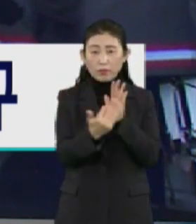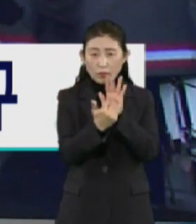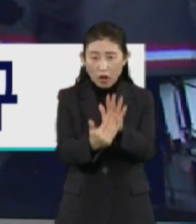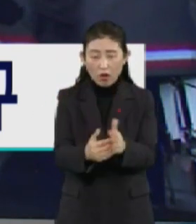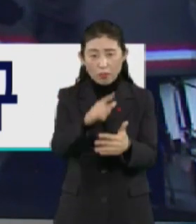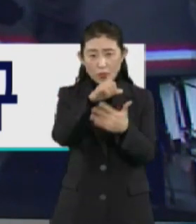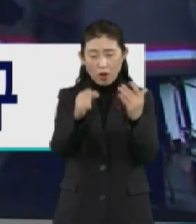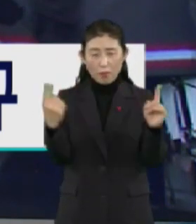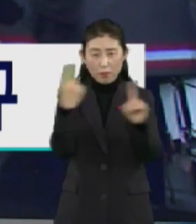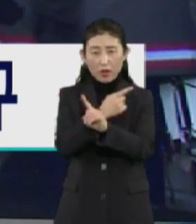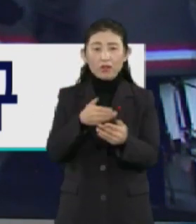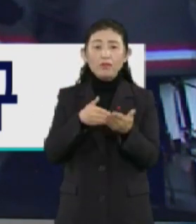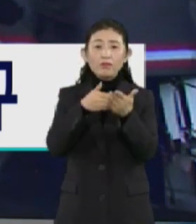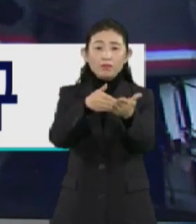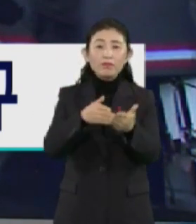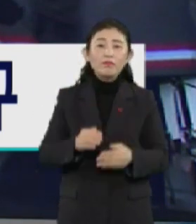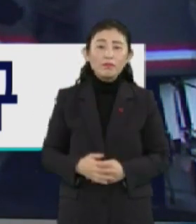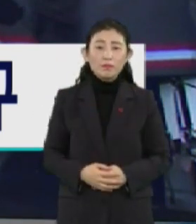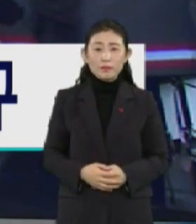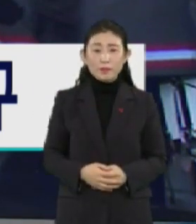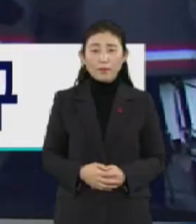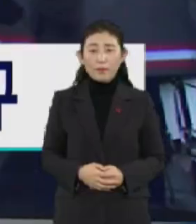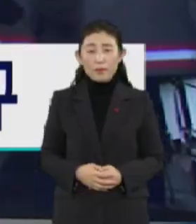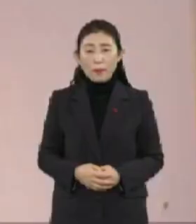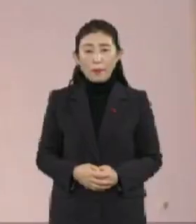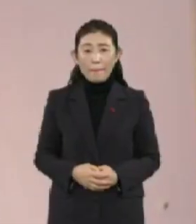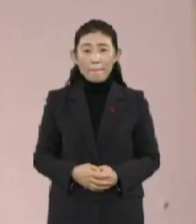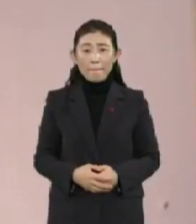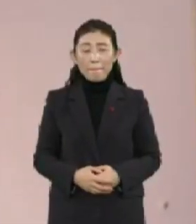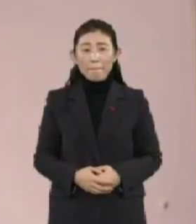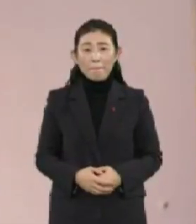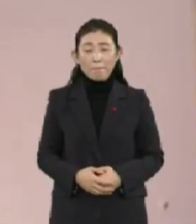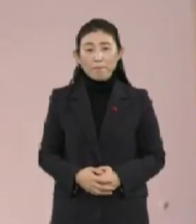강력히 촉구했습니다. 조혜영 기자의 보도입니다.